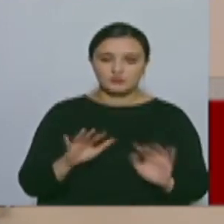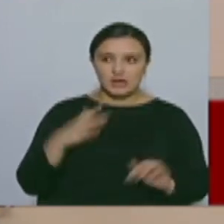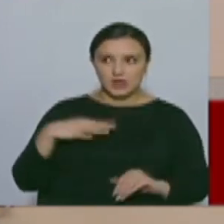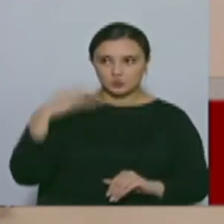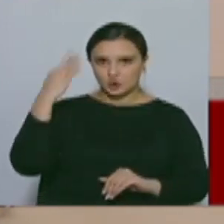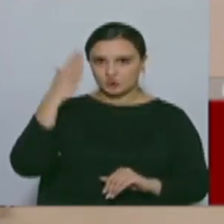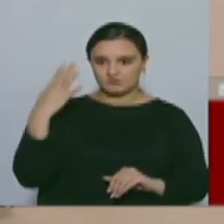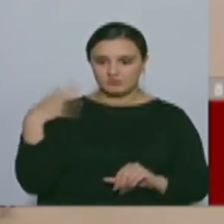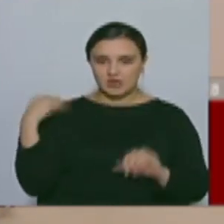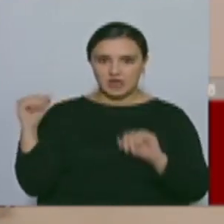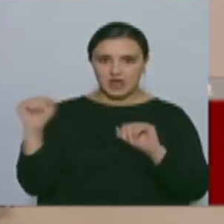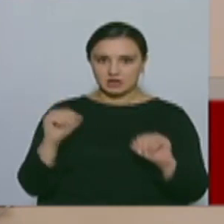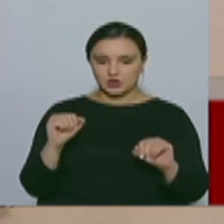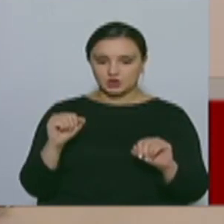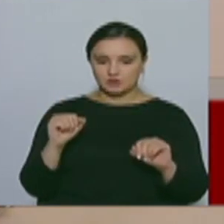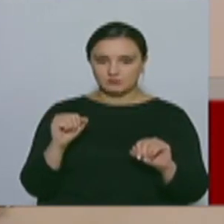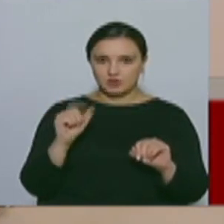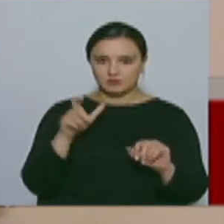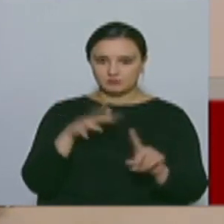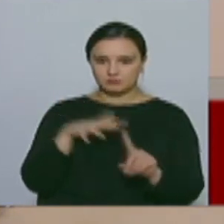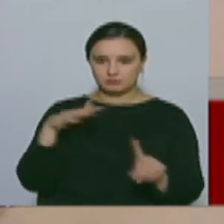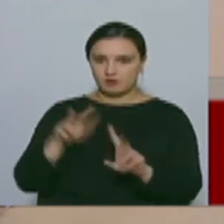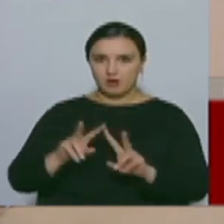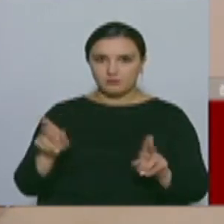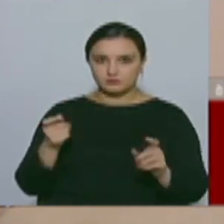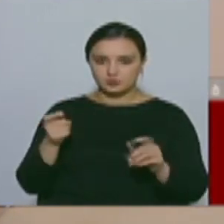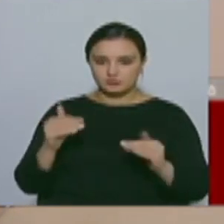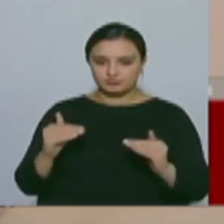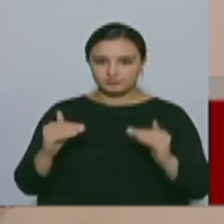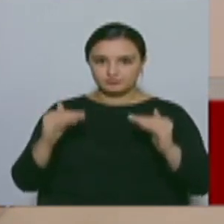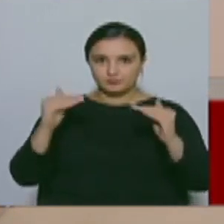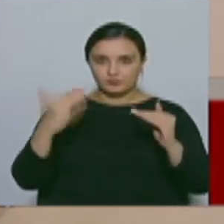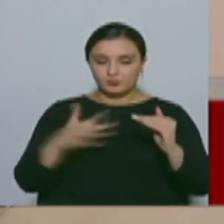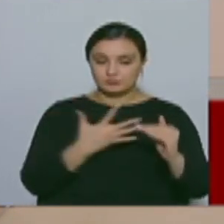ოცნების მხარდამჭერების რაოდენობა საკმაოდ მიუახლოვდა ერთმანეთს. თითქმის